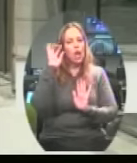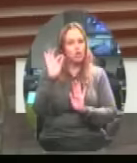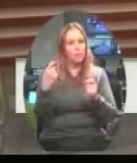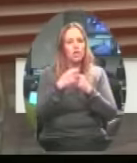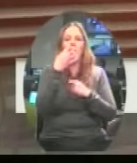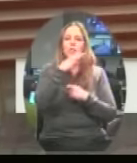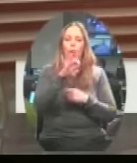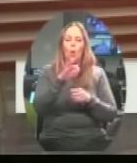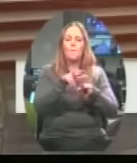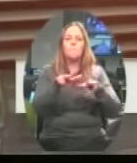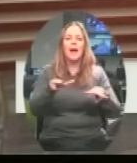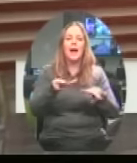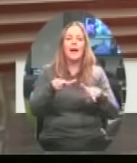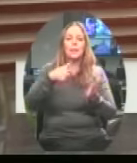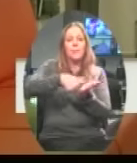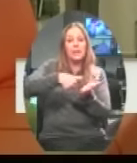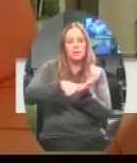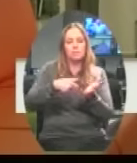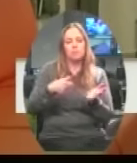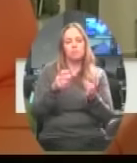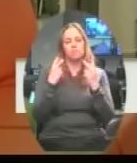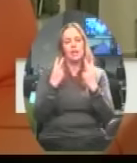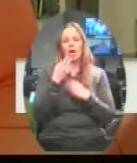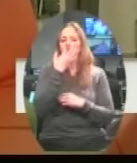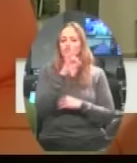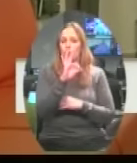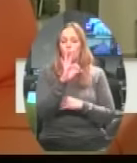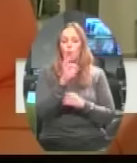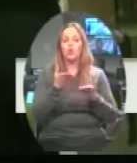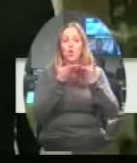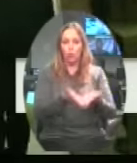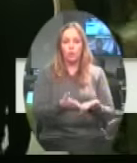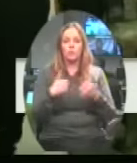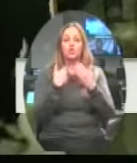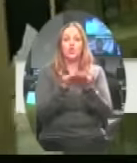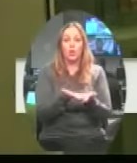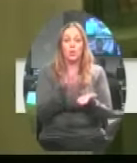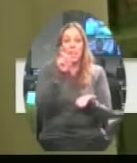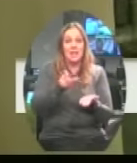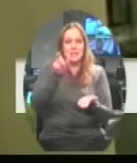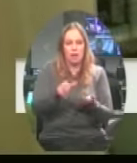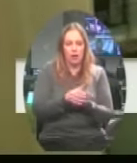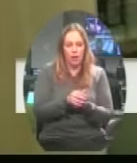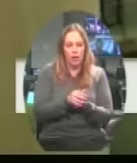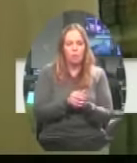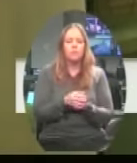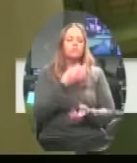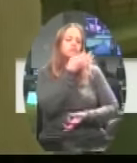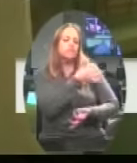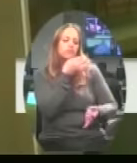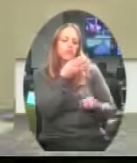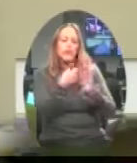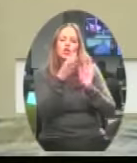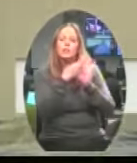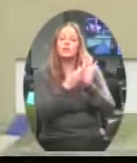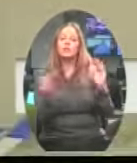הבנקאית, בדגש על שיפור השירותים הניתנים לאזרח. בדיון נשאלה מפקחת בין השאר על כללים וקריטריונים קבועים ושוויוניים בכל מה